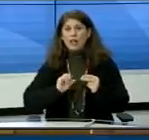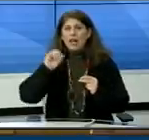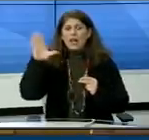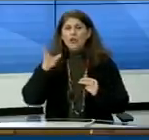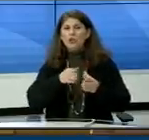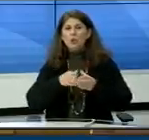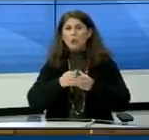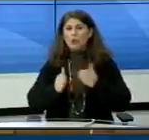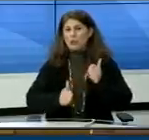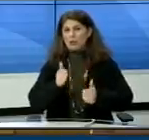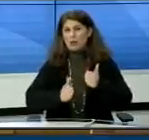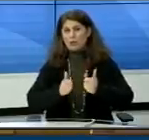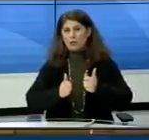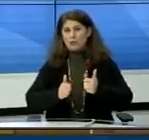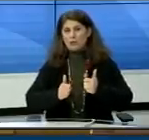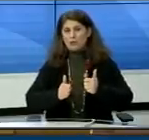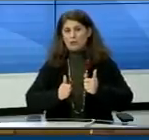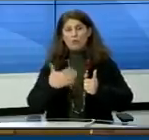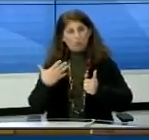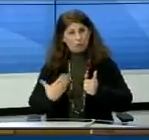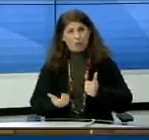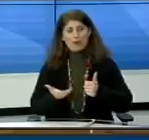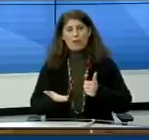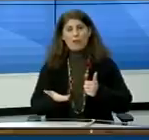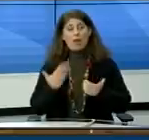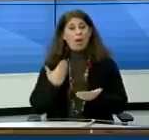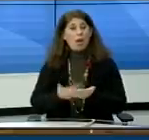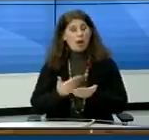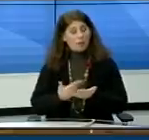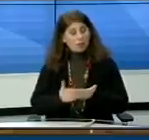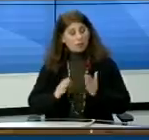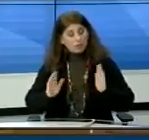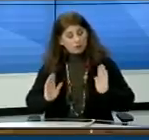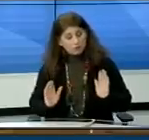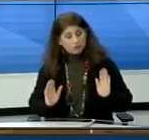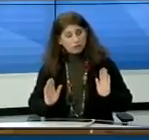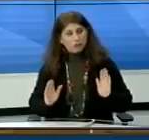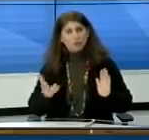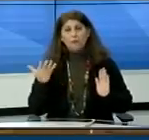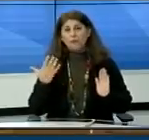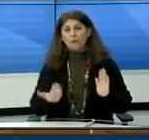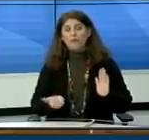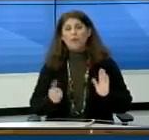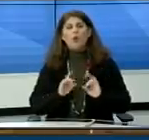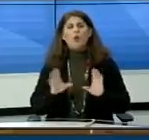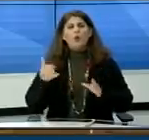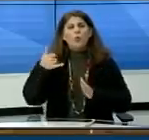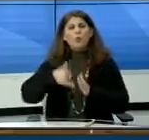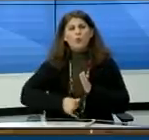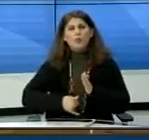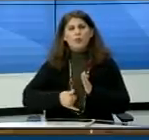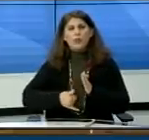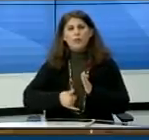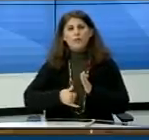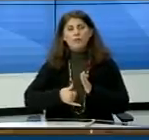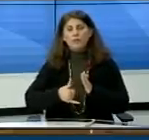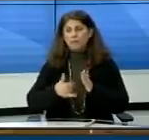εξωκομματικό ανταγωνισμό που τον πολιορκούν. Αποδείχθηκε εξάλλου ότι ήταν χωρίς ουσία και χωρίς